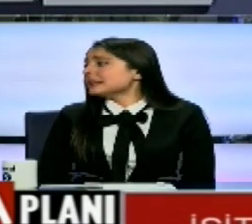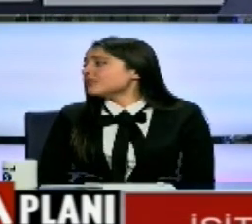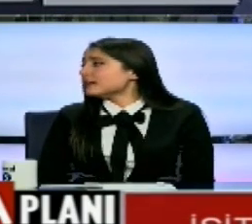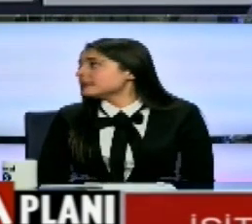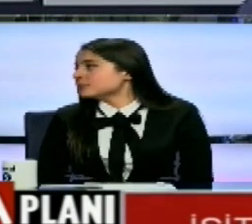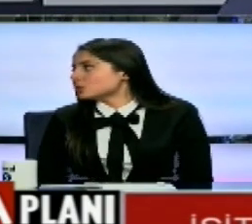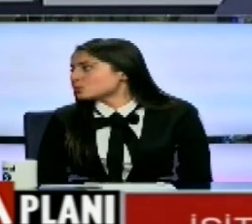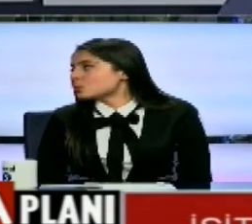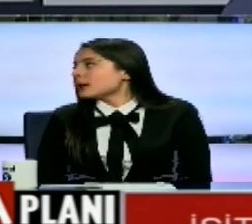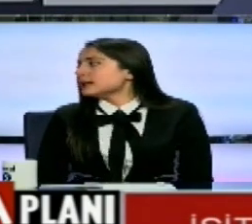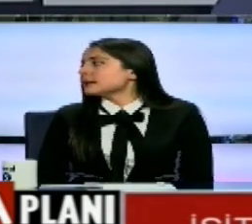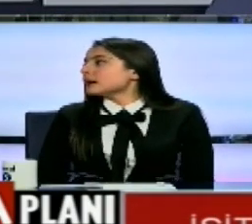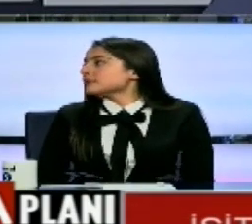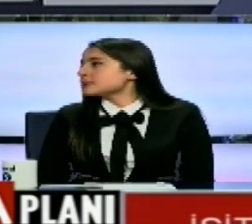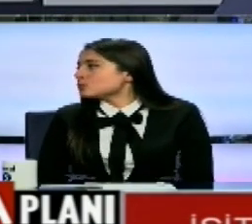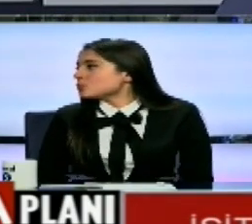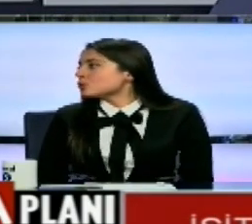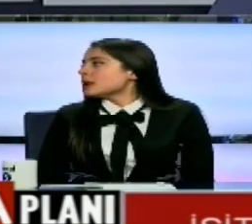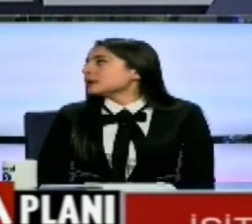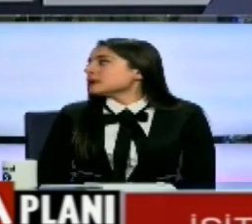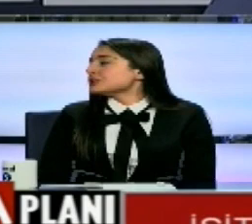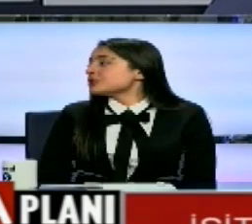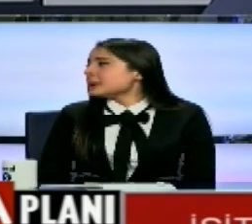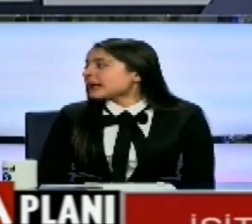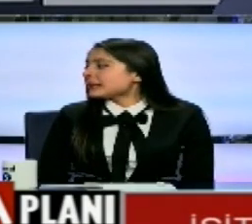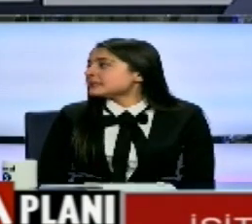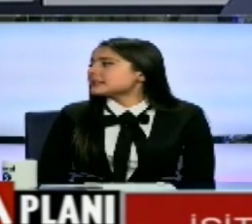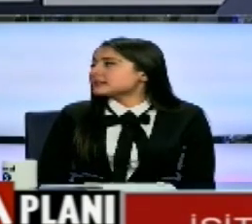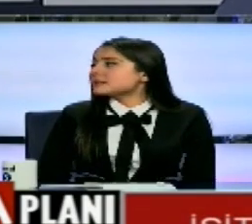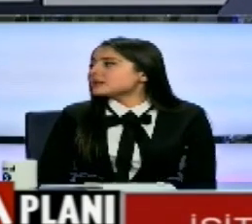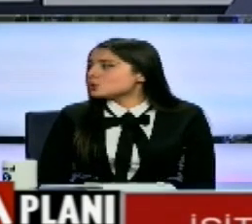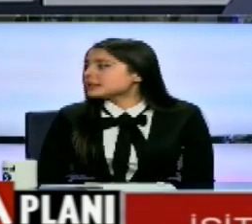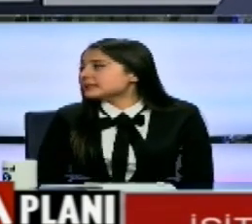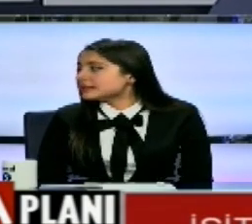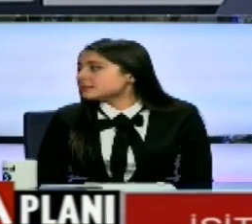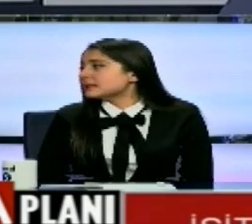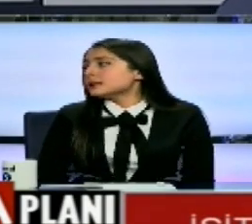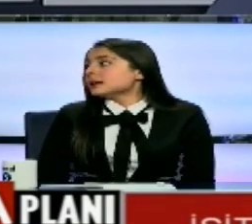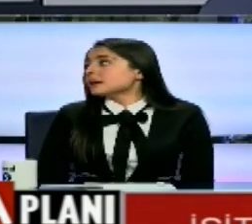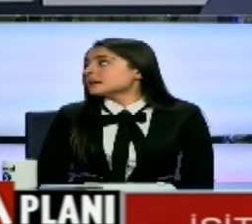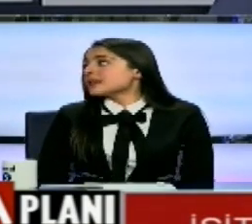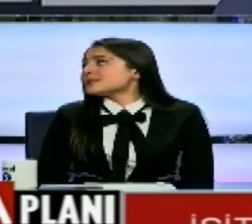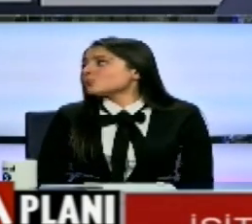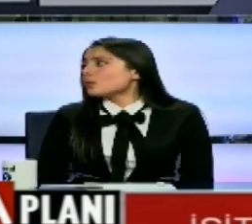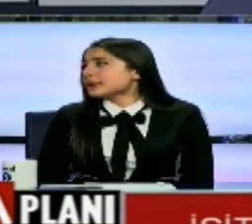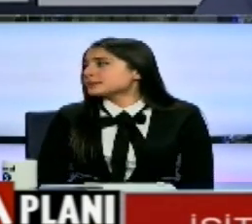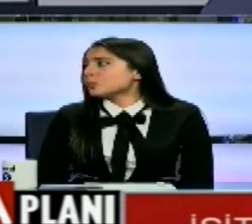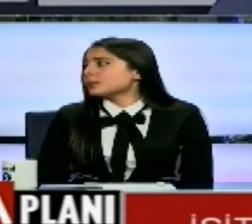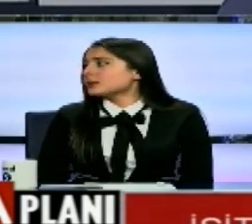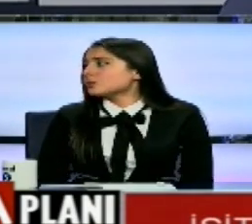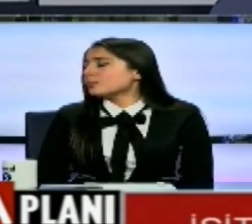iyi ifade edemiyoruz. Yani anlatamıyoruz. İşitme engellilerinde sizlerin de biraz önce dediği gibi sadece